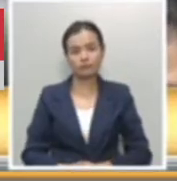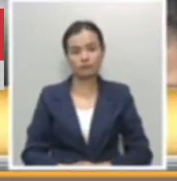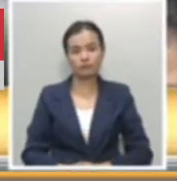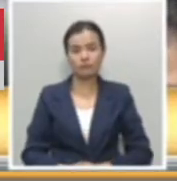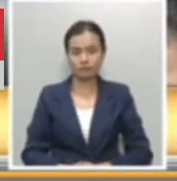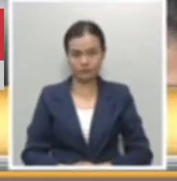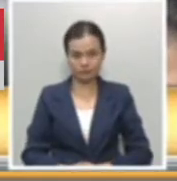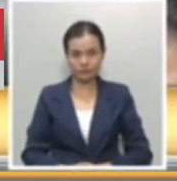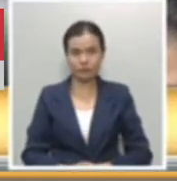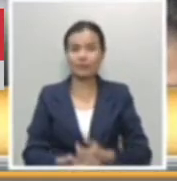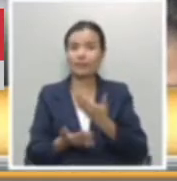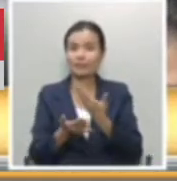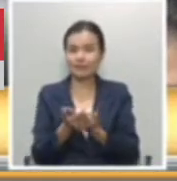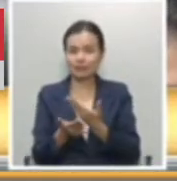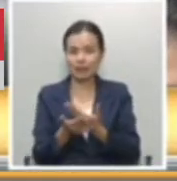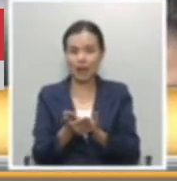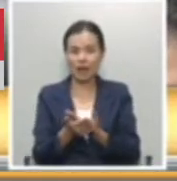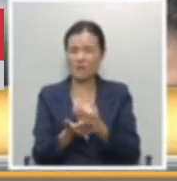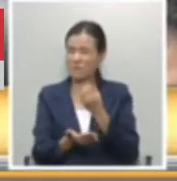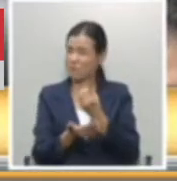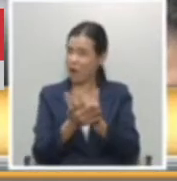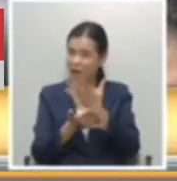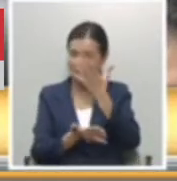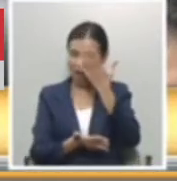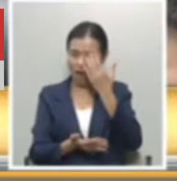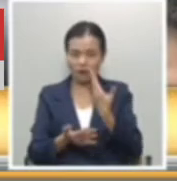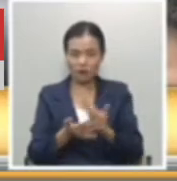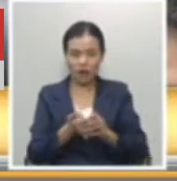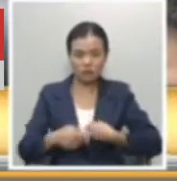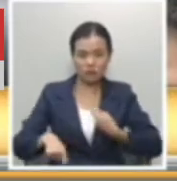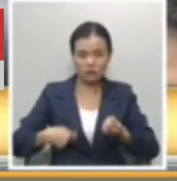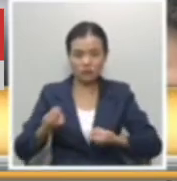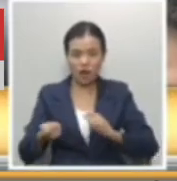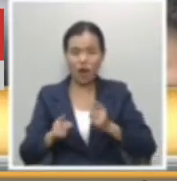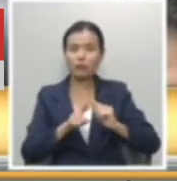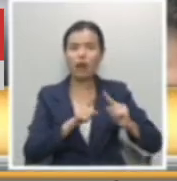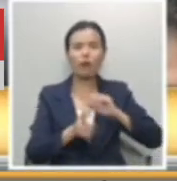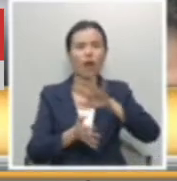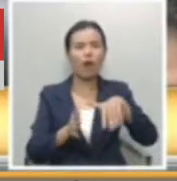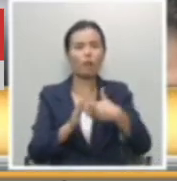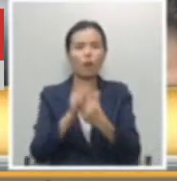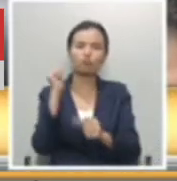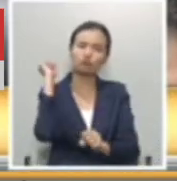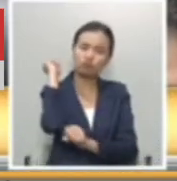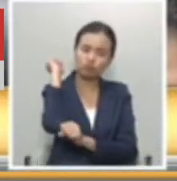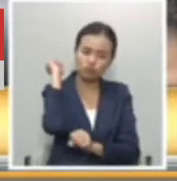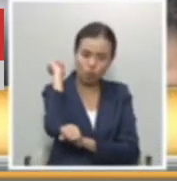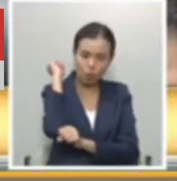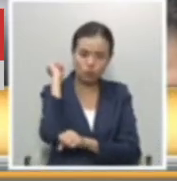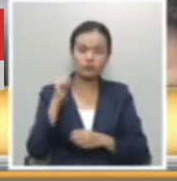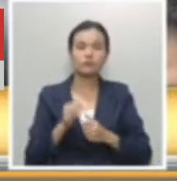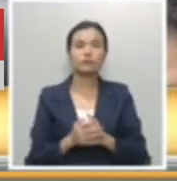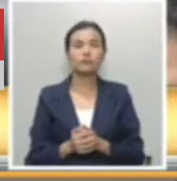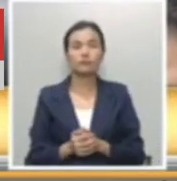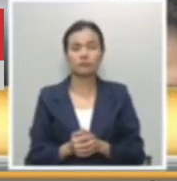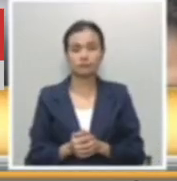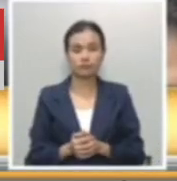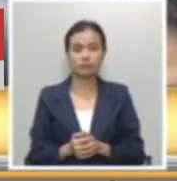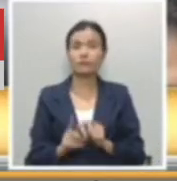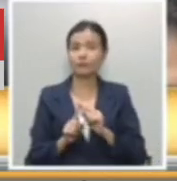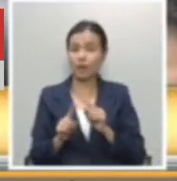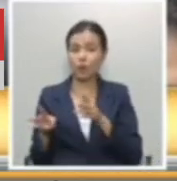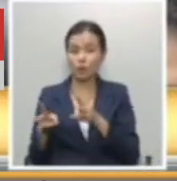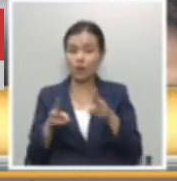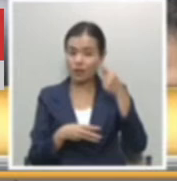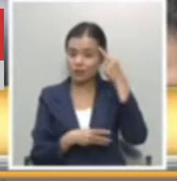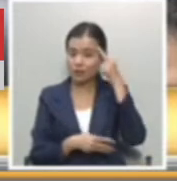ใช้สตังค์เยอะที่สุดทำให้คนส่วนใหญ่จนลงมากที่สุดนะครับแต่อีกมุมหนึ่ง